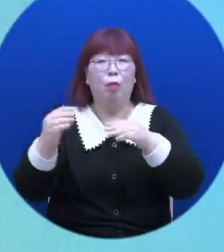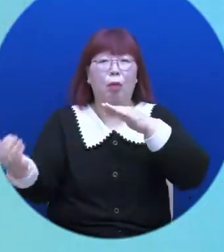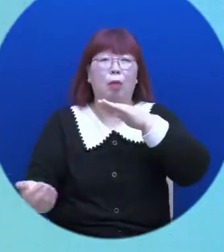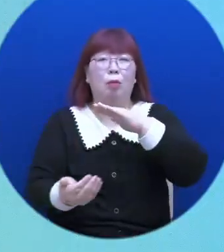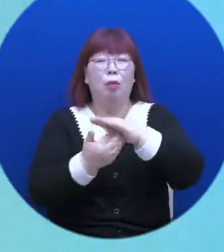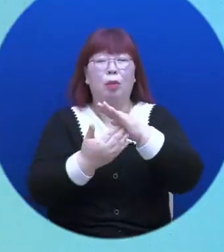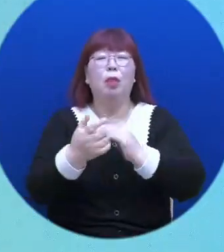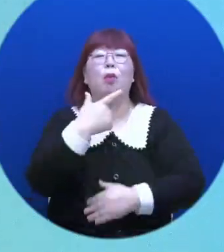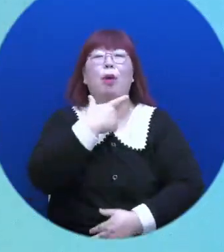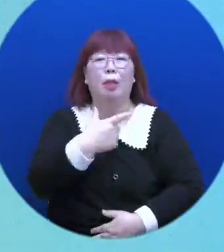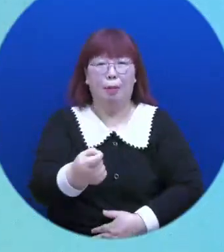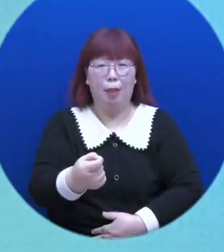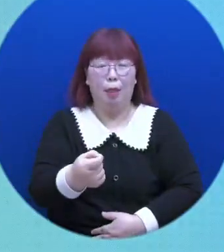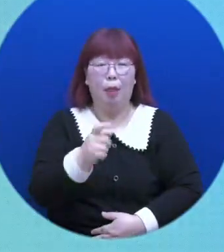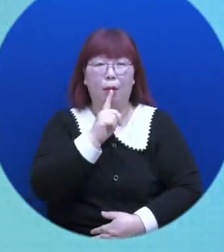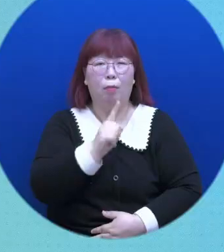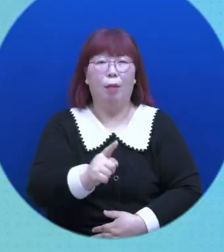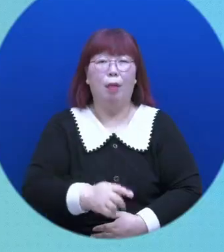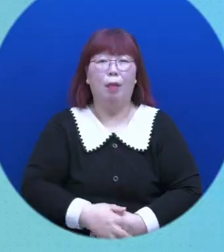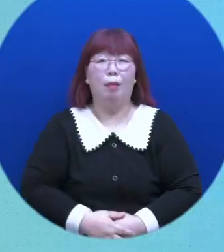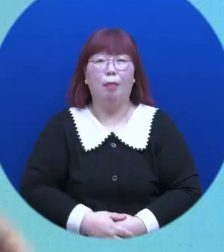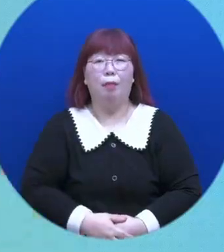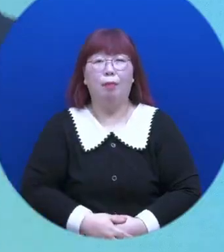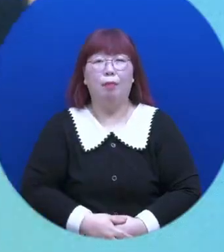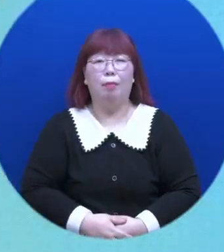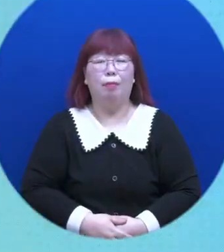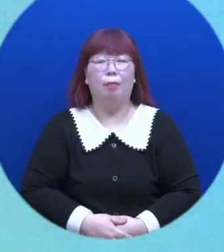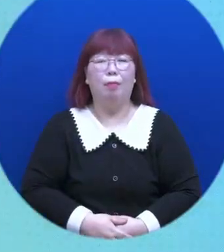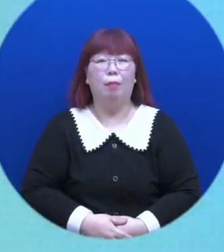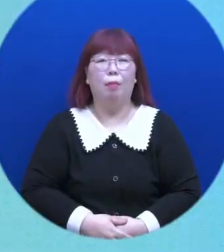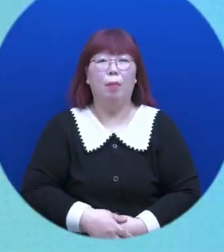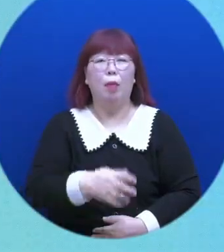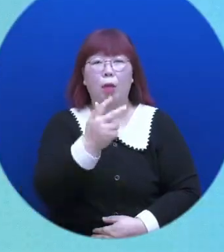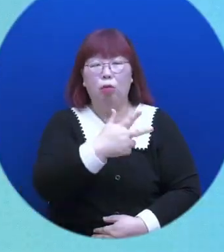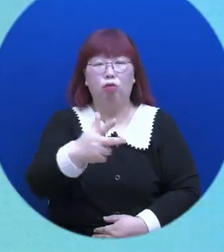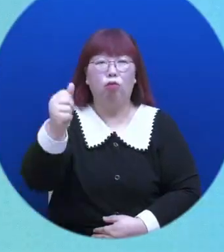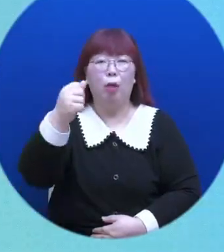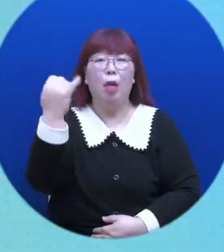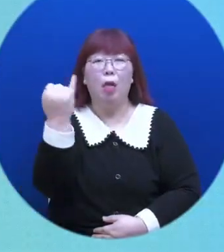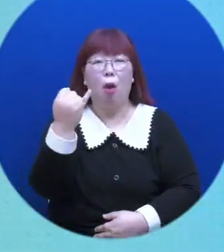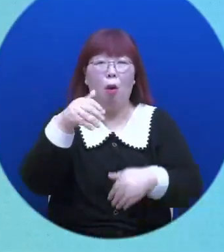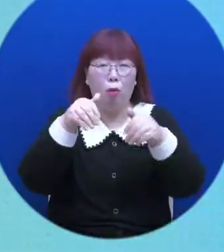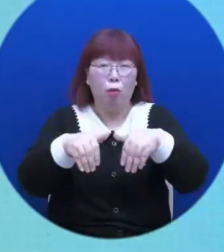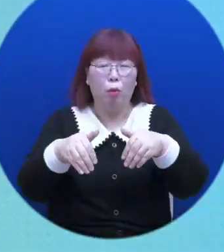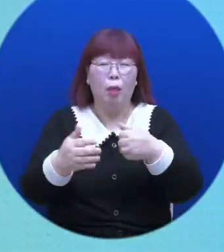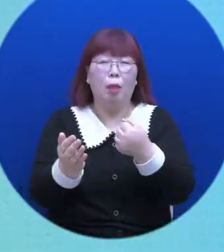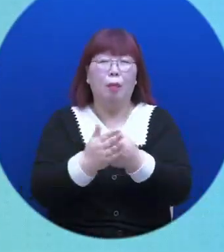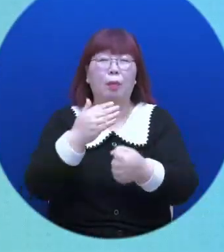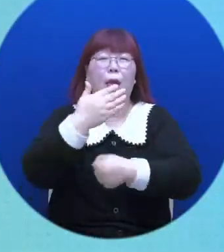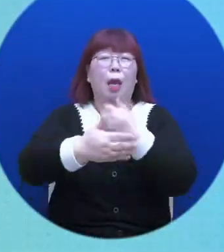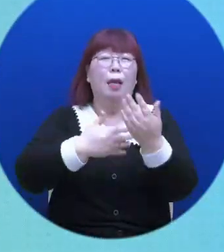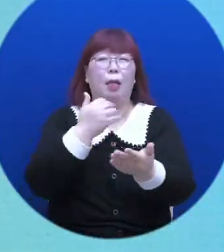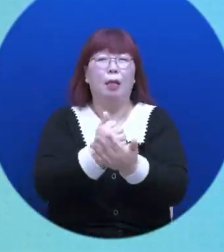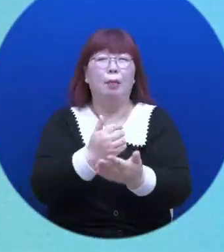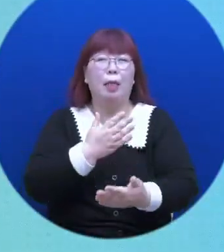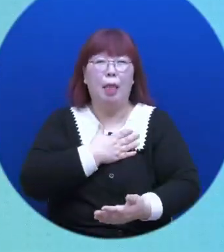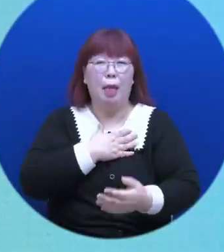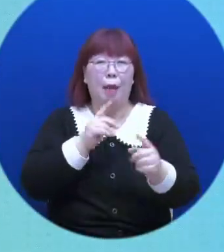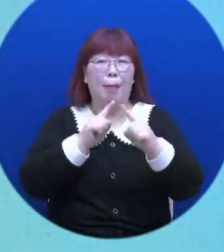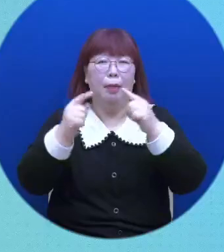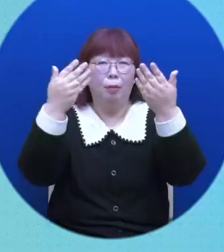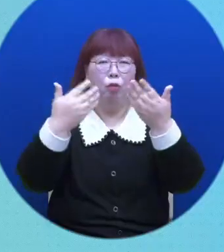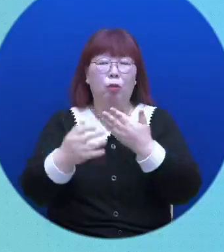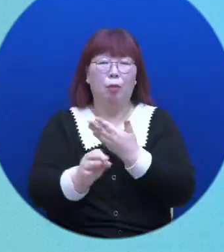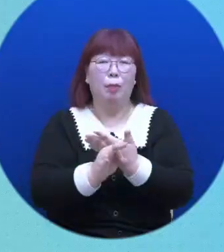이루어지기를 원합니다. 그 얘기예요. 주의 여종이오니 하나님이 내게 말씀하시면